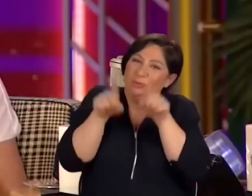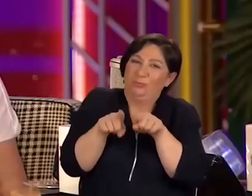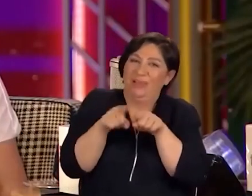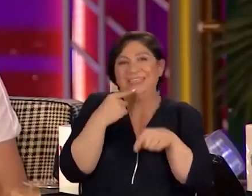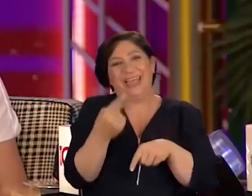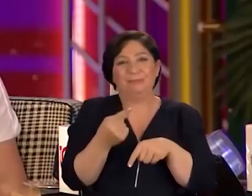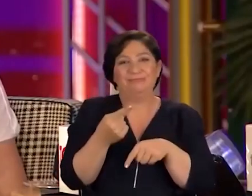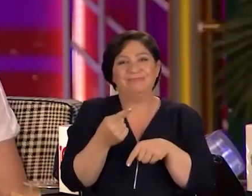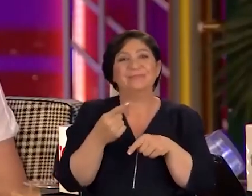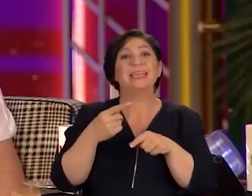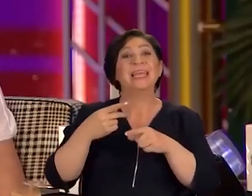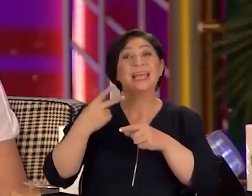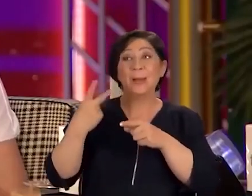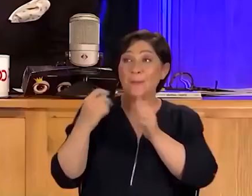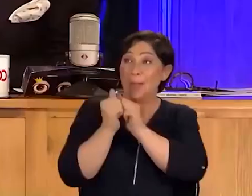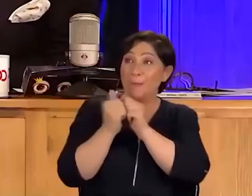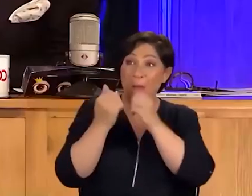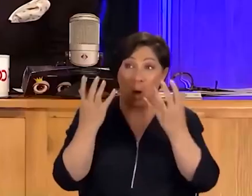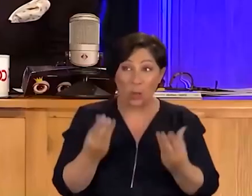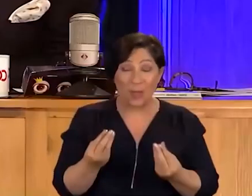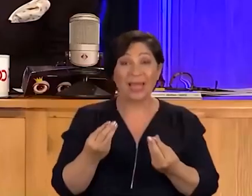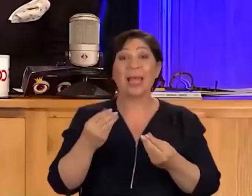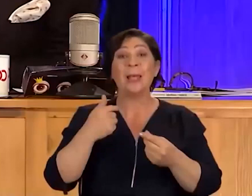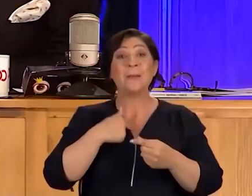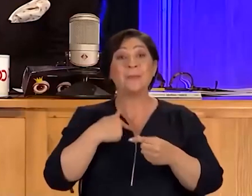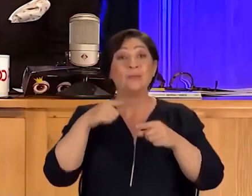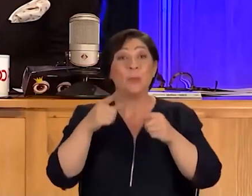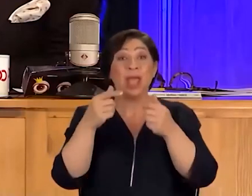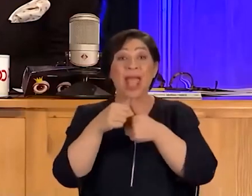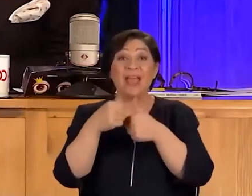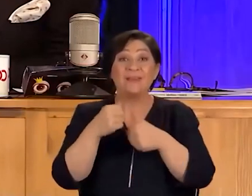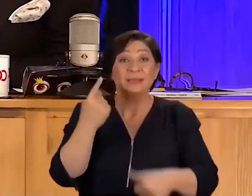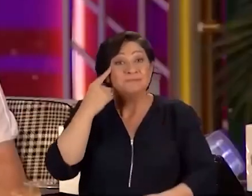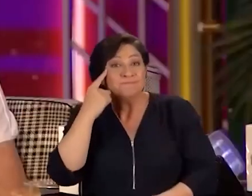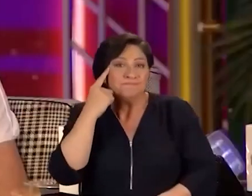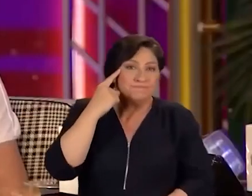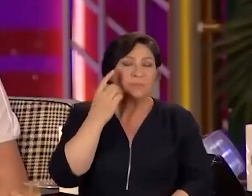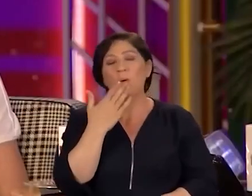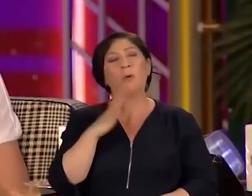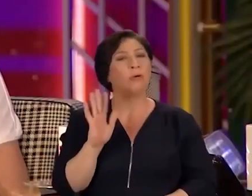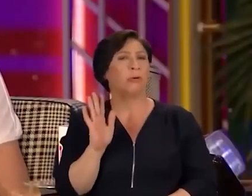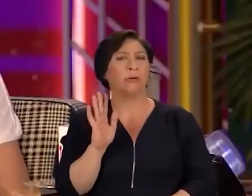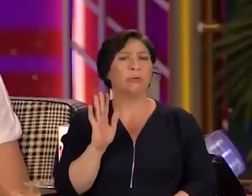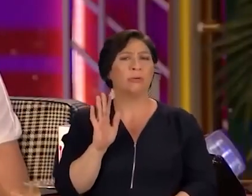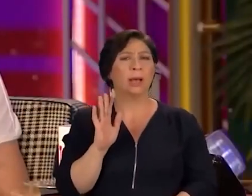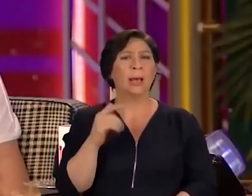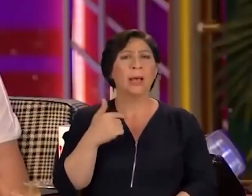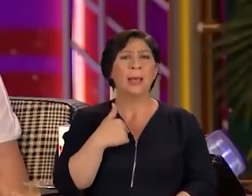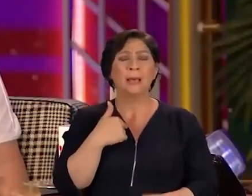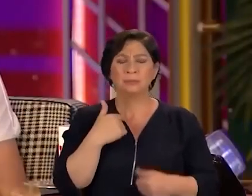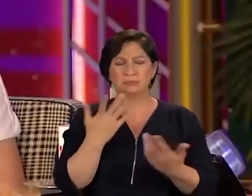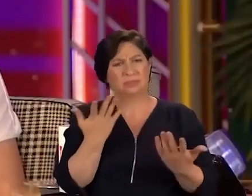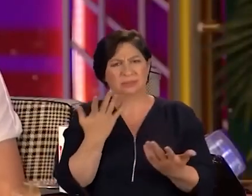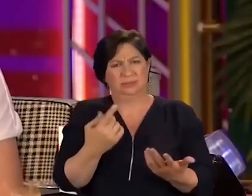diyelim aslında. Yani beraber olmak. Çünkü benim de böyle evliliğe çok niyetim yoktu, açık söyleyeyim. Ben evliliğim...